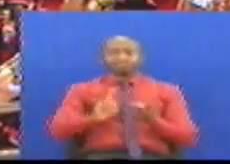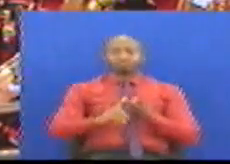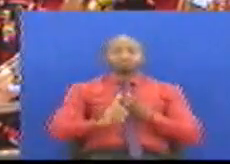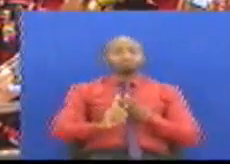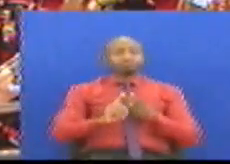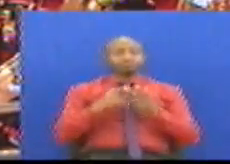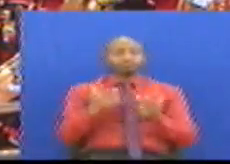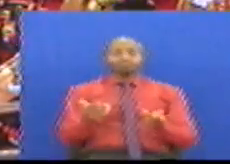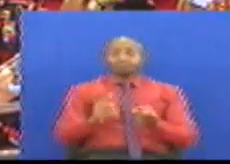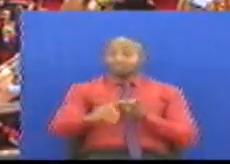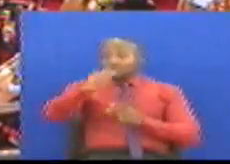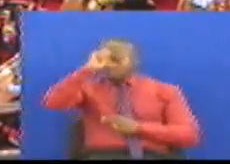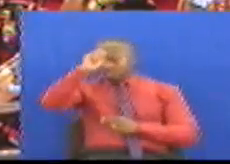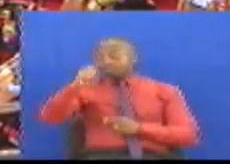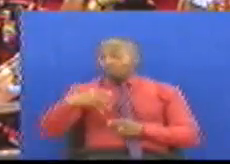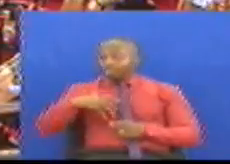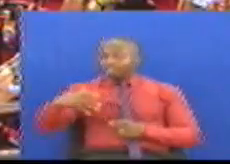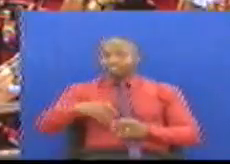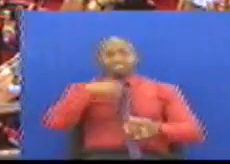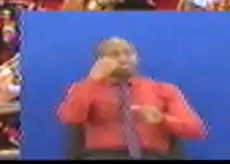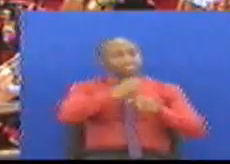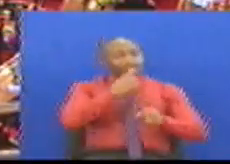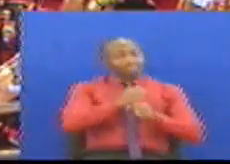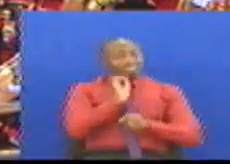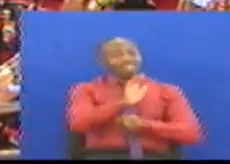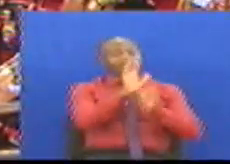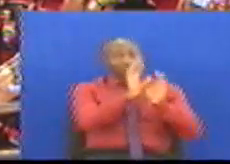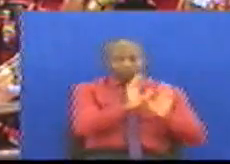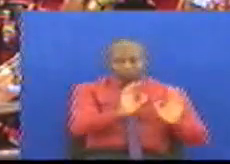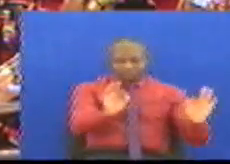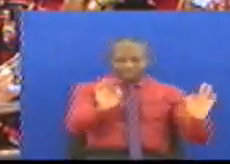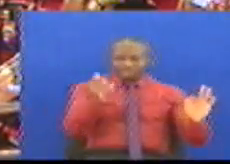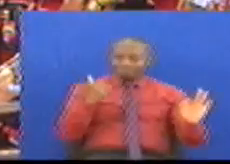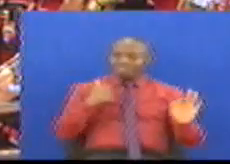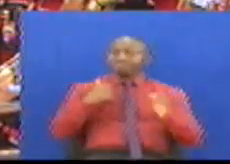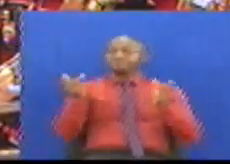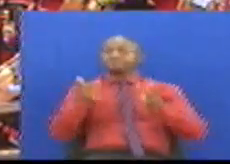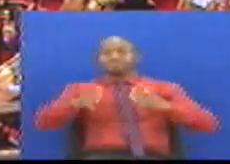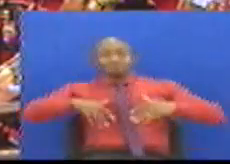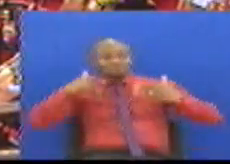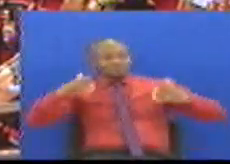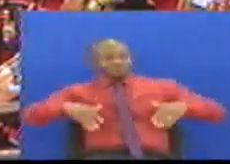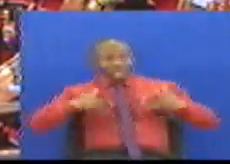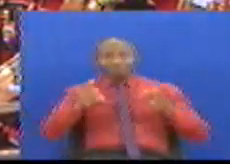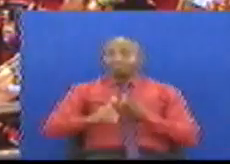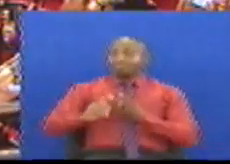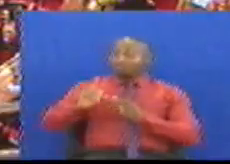kusema Mheshimiwa Waziri anafanya kazi vizuri. Na mimi nimefarijika sana Mheshimiwa Naibu Spika